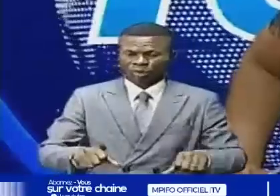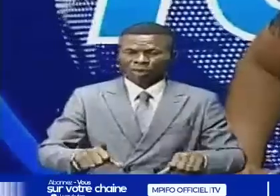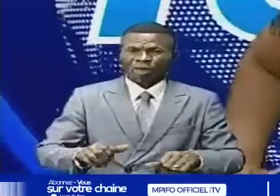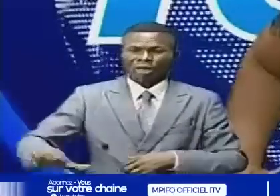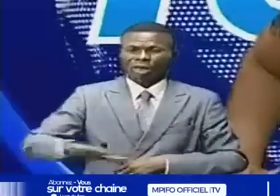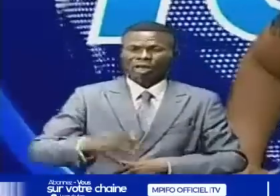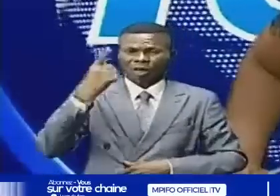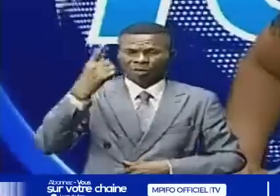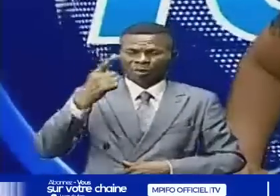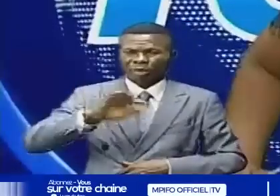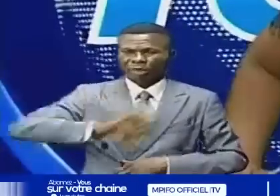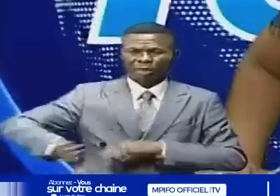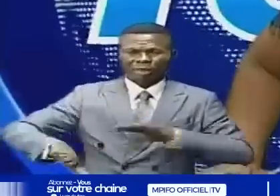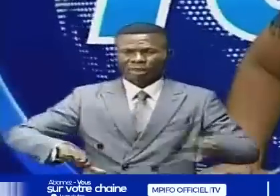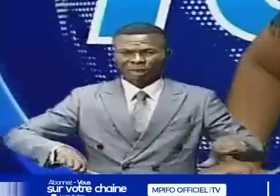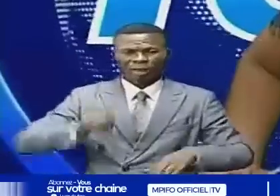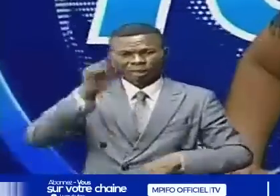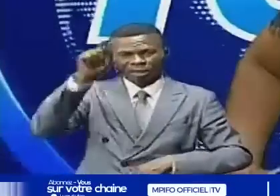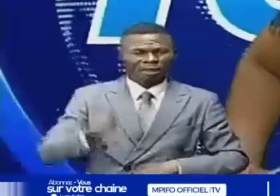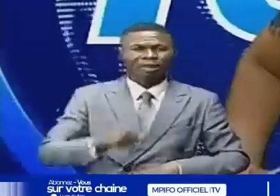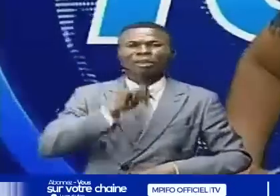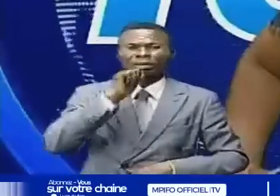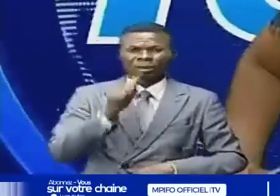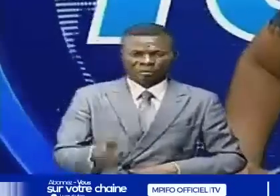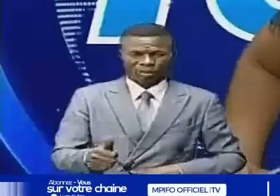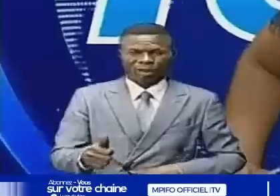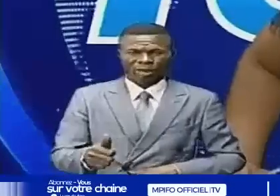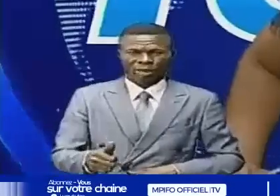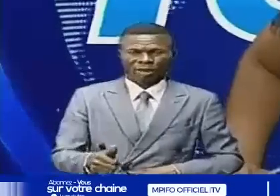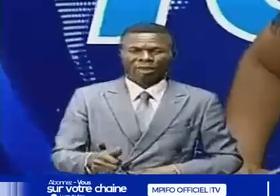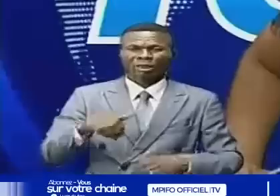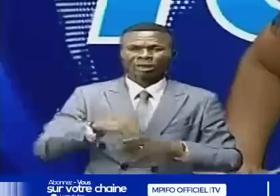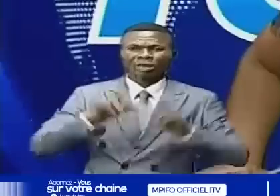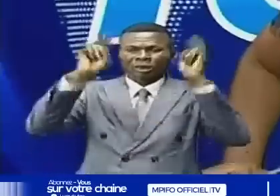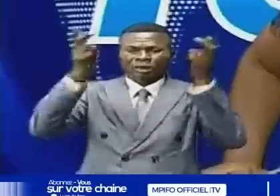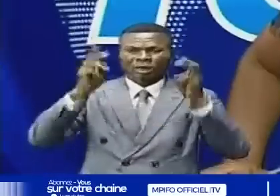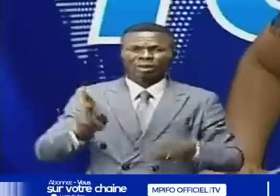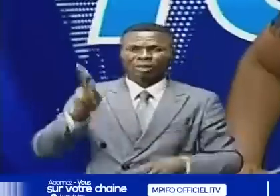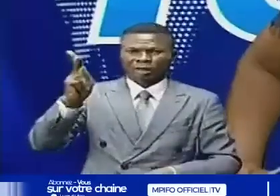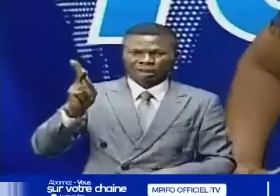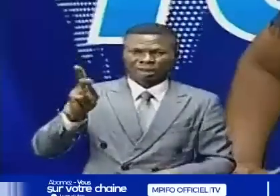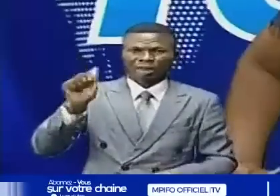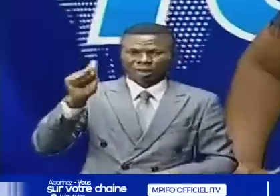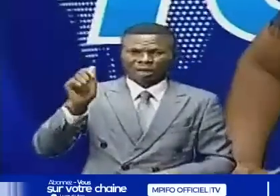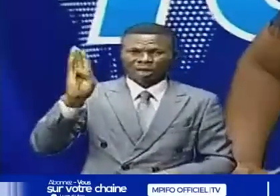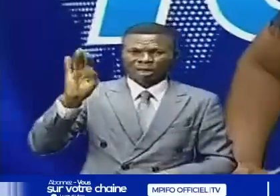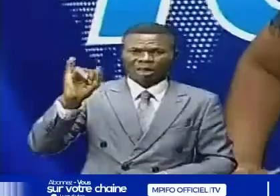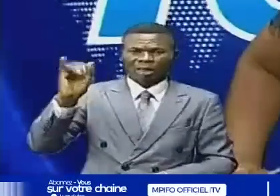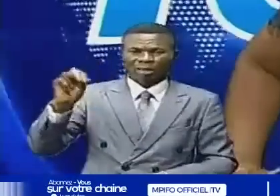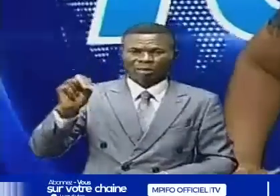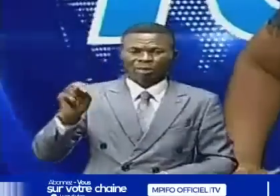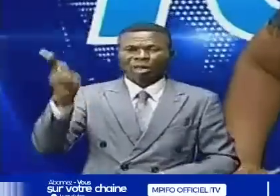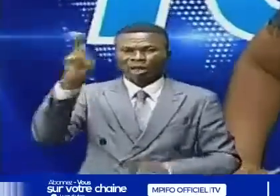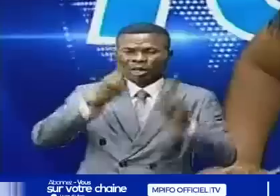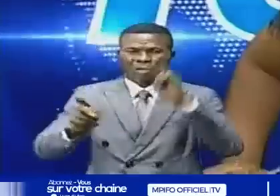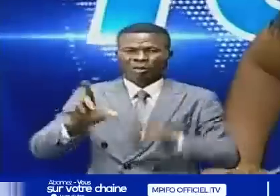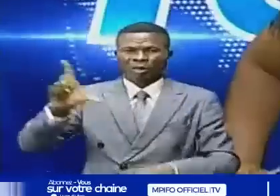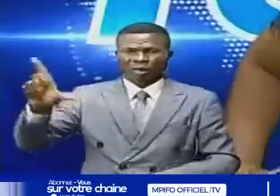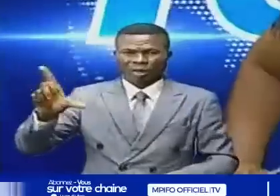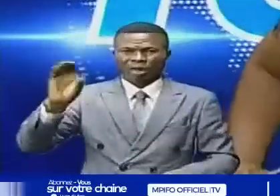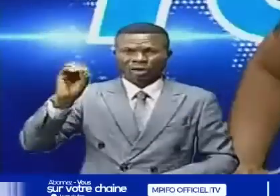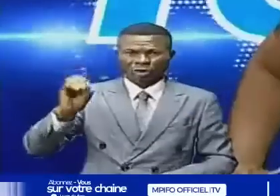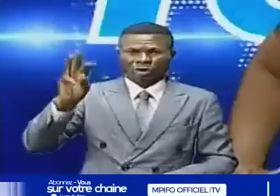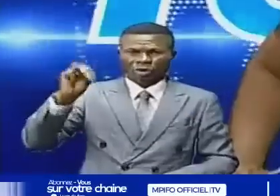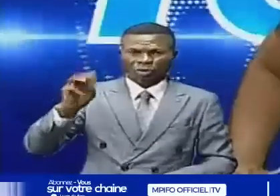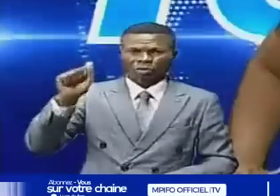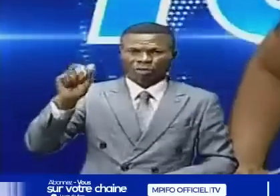c'est le message lancé par Dr Christian Basanga dans la ville de Kabinda. La population de Lomami soutient les actions du chef de